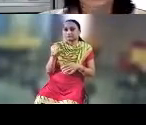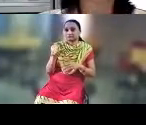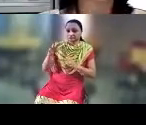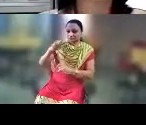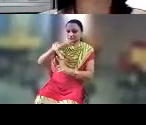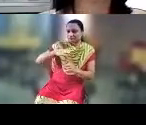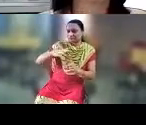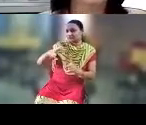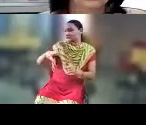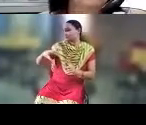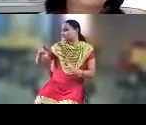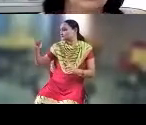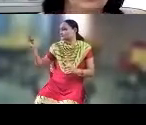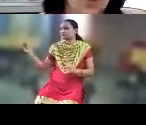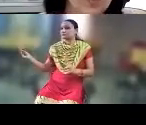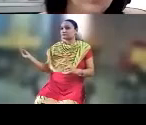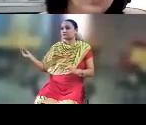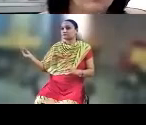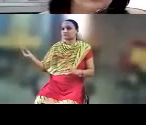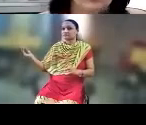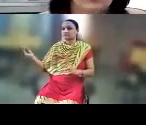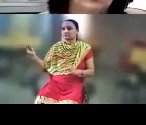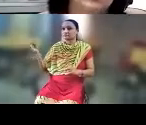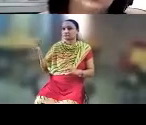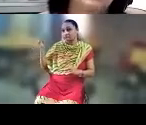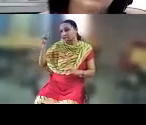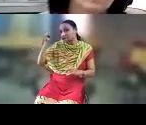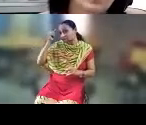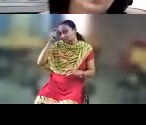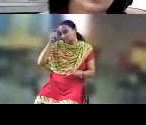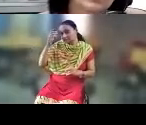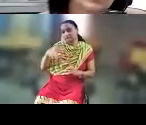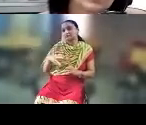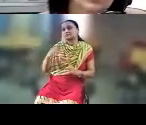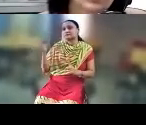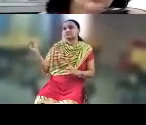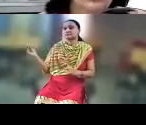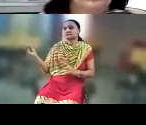पे कि उनका प्रॉब्लम बिहेवियर आ रहा है।